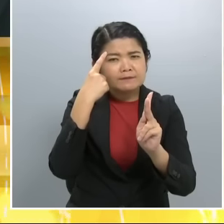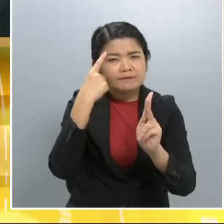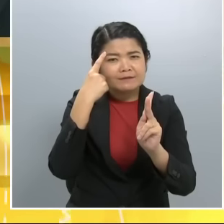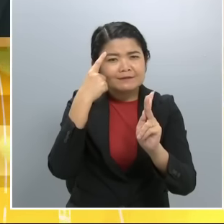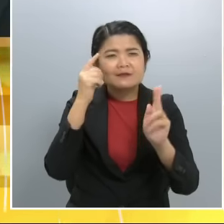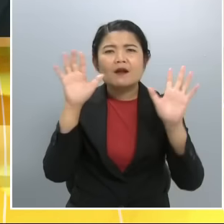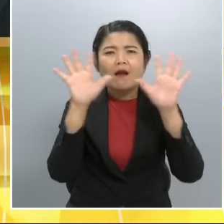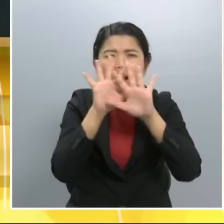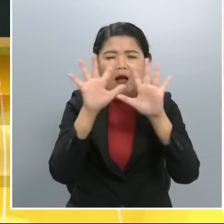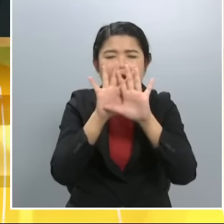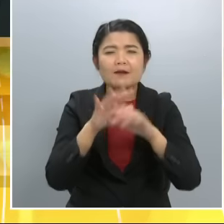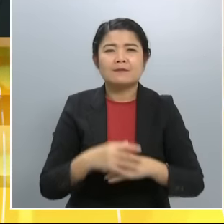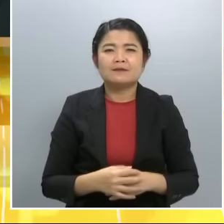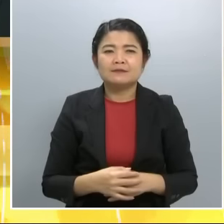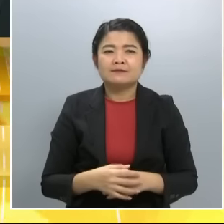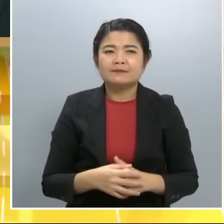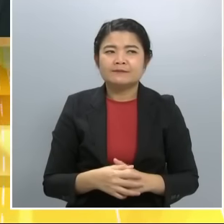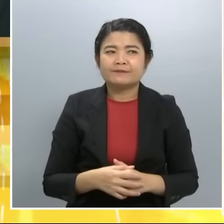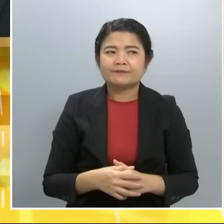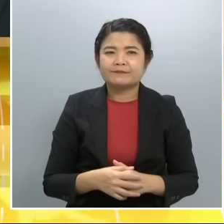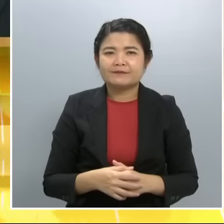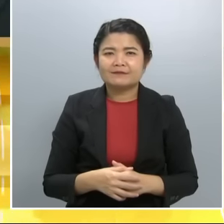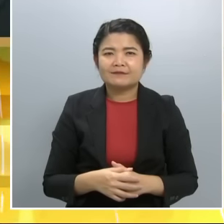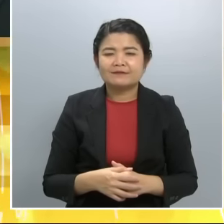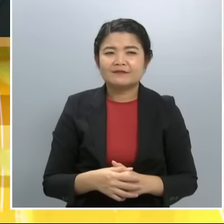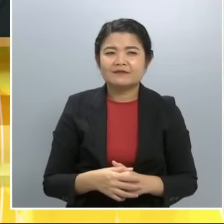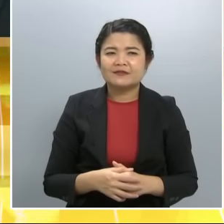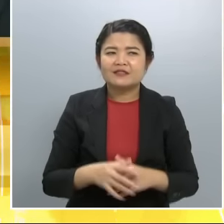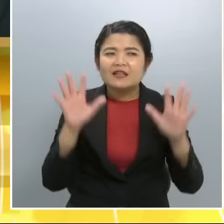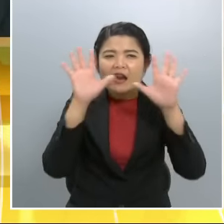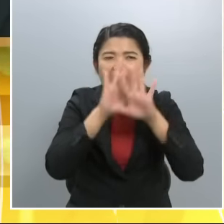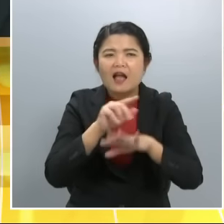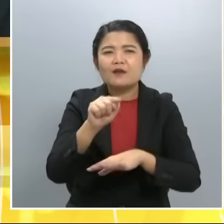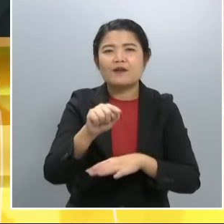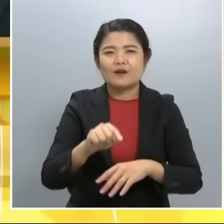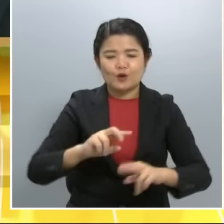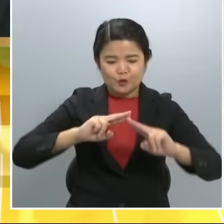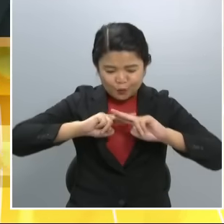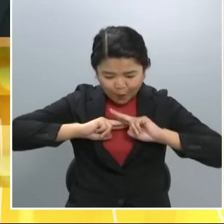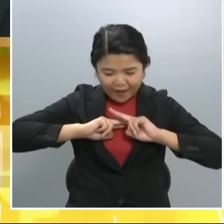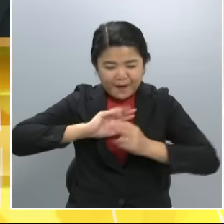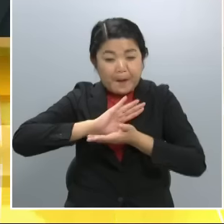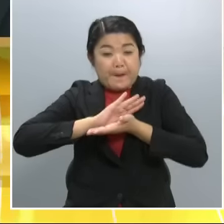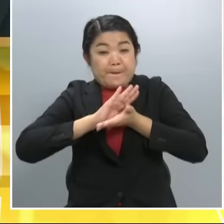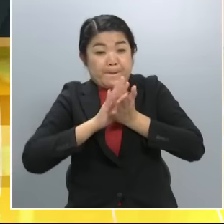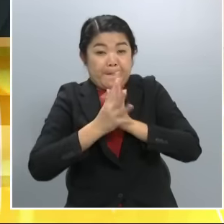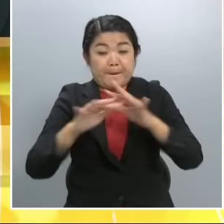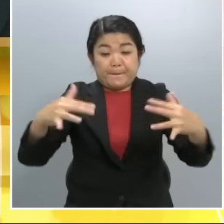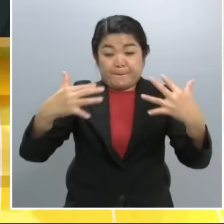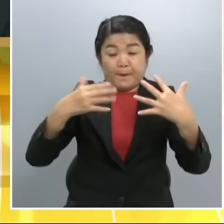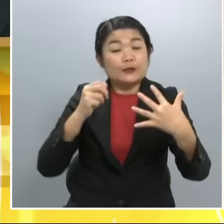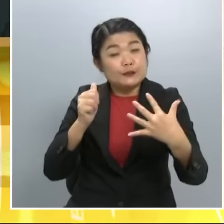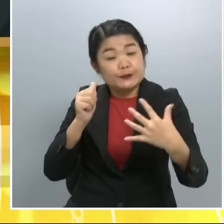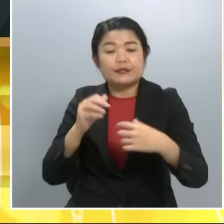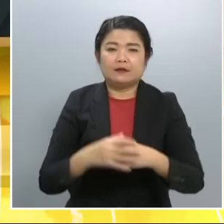กับเหมือนกับฟอกตัวเองอะบอกตัวเองตำนองว่าในสภาไม่ได้พูดไม่ได้ทำอะไรเ